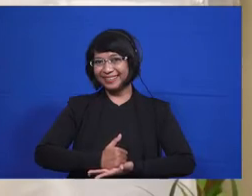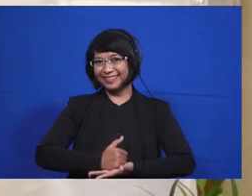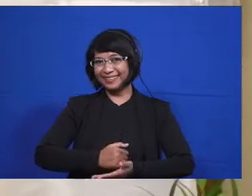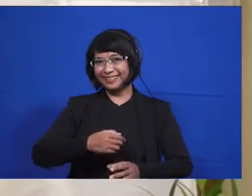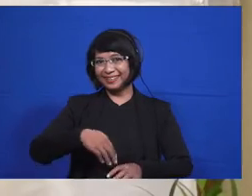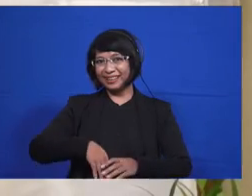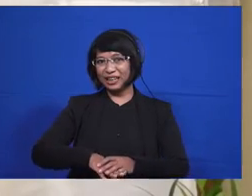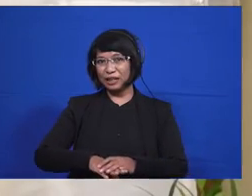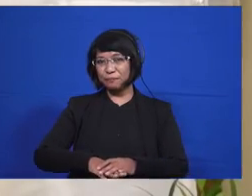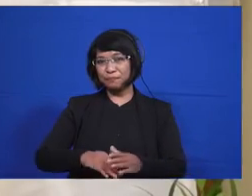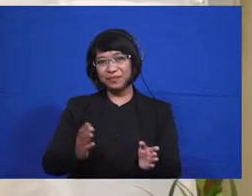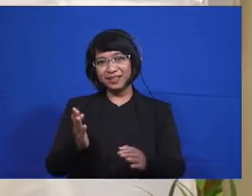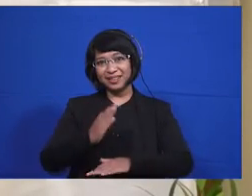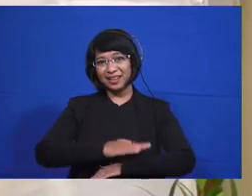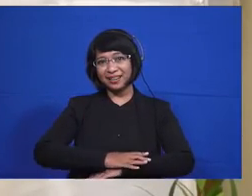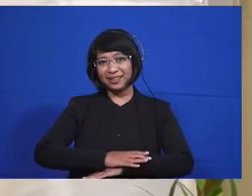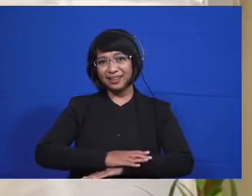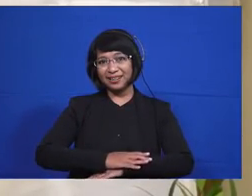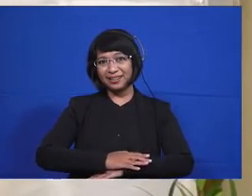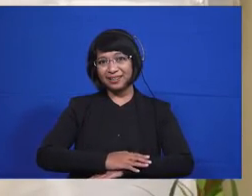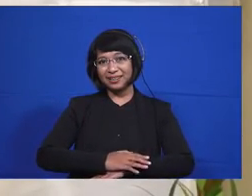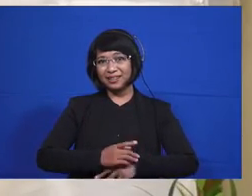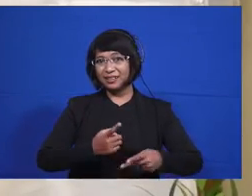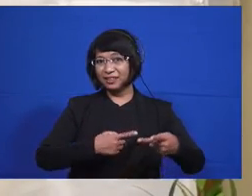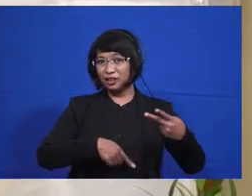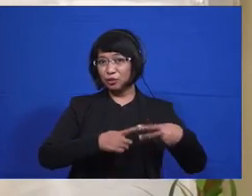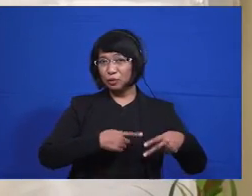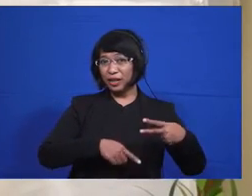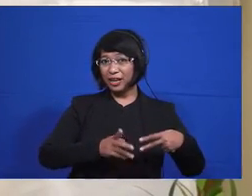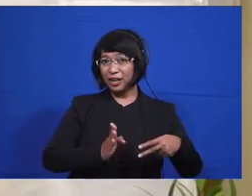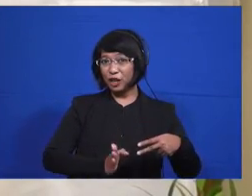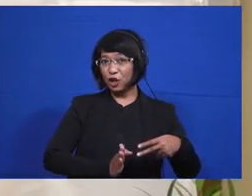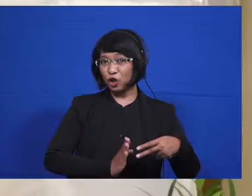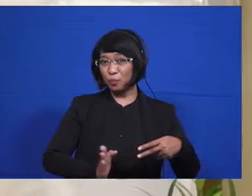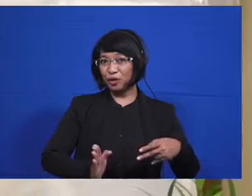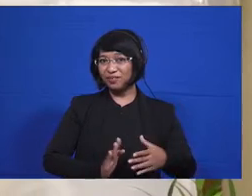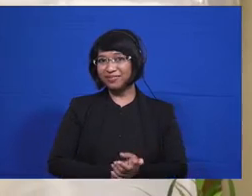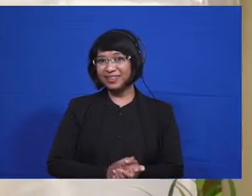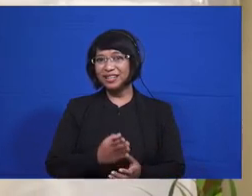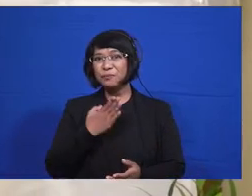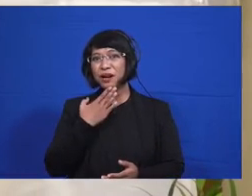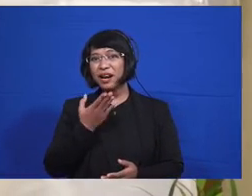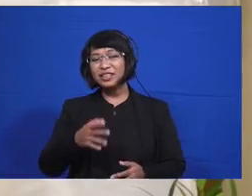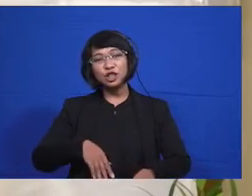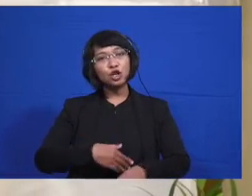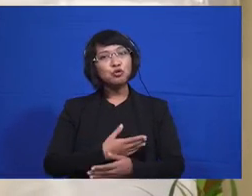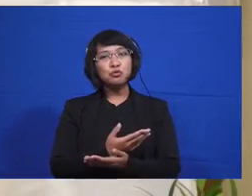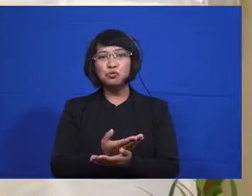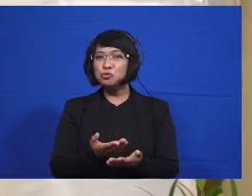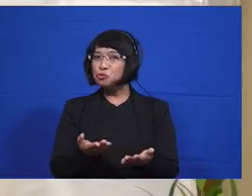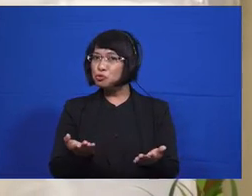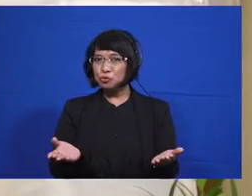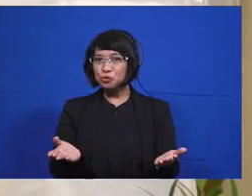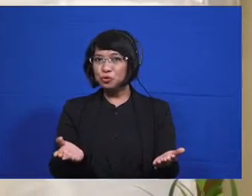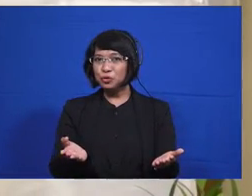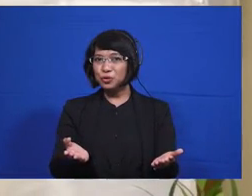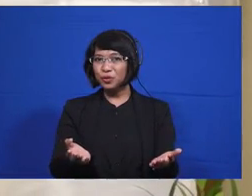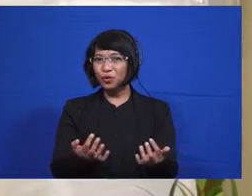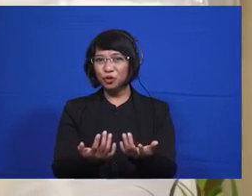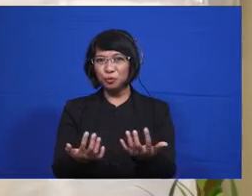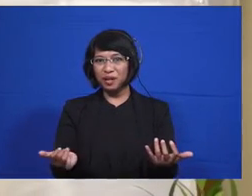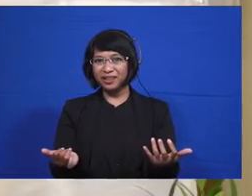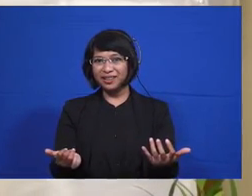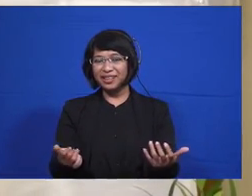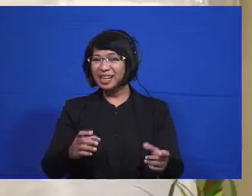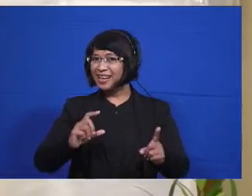dalam keseharian Romo berdua. Dan terima kasih kepada seluruh umat yang senantiasa